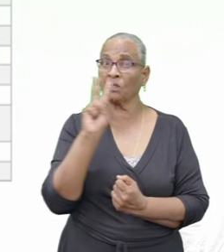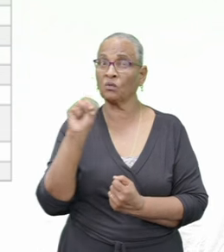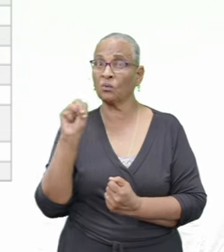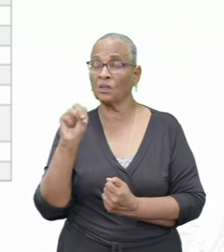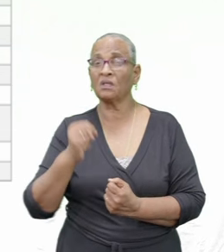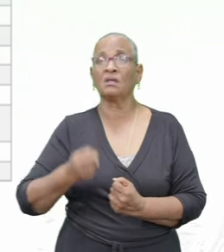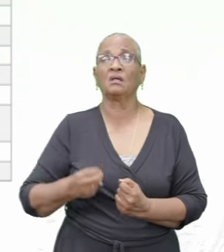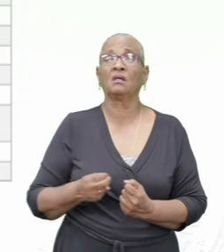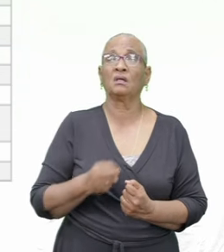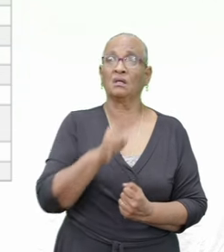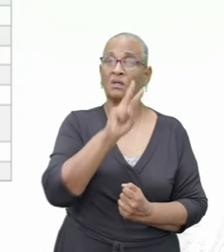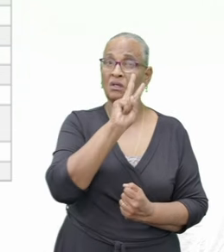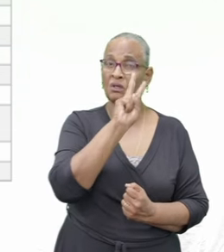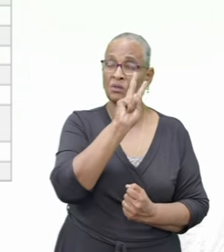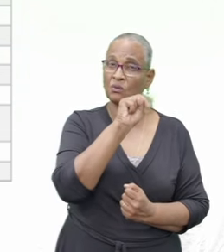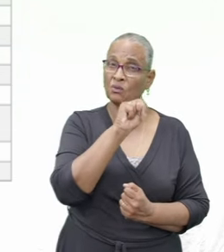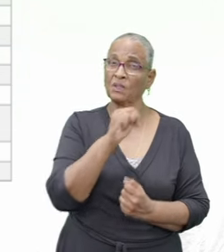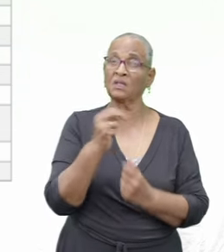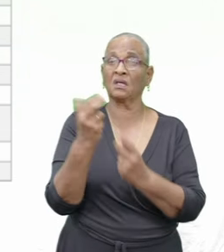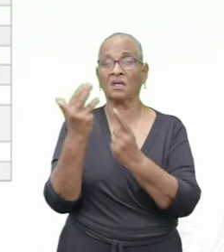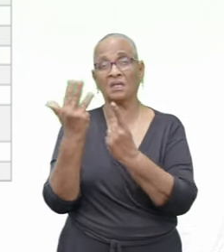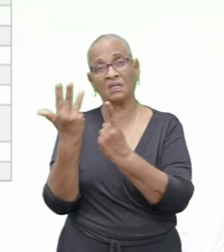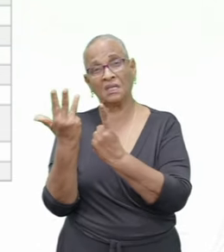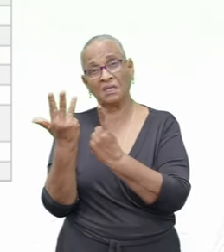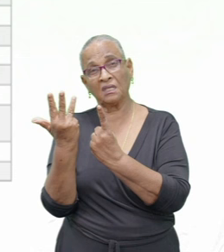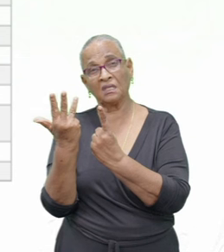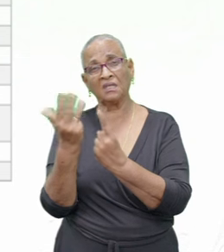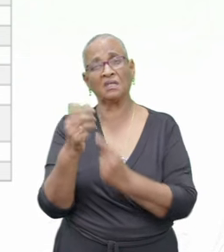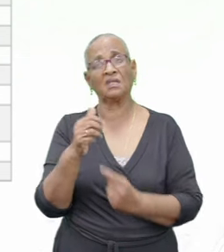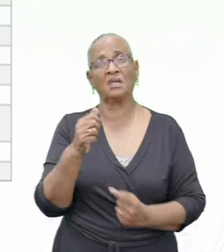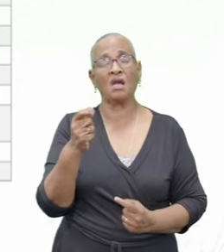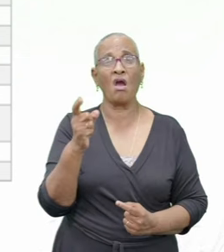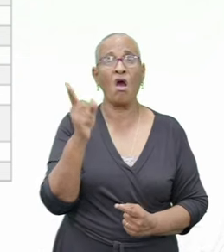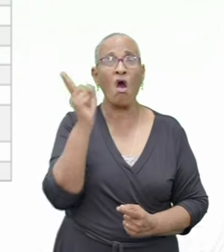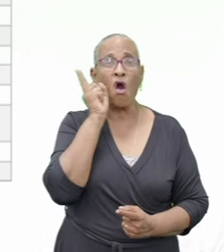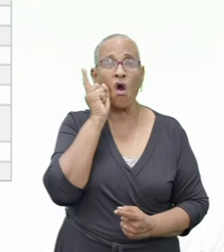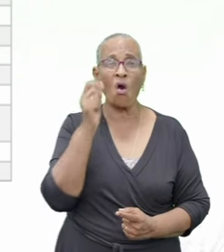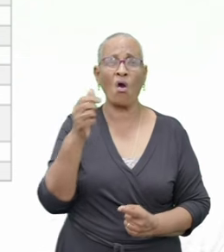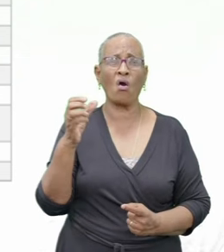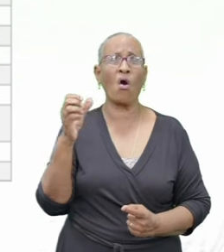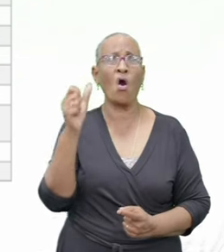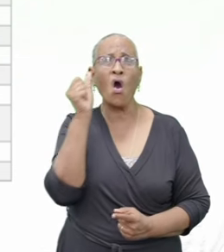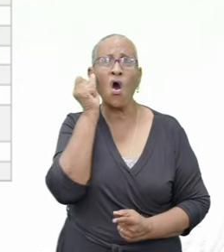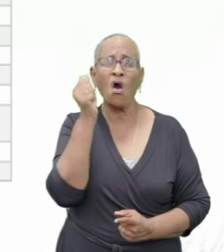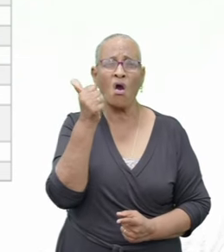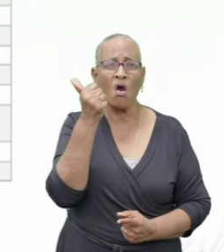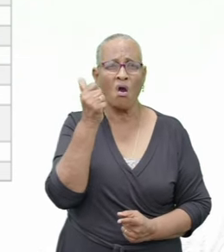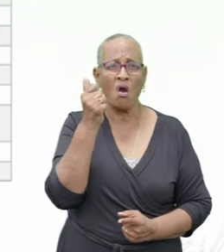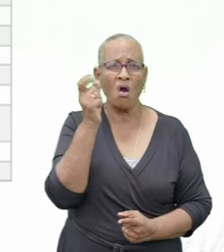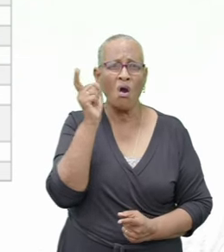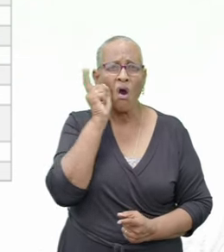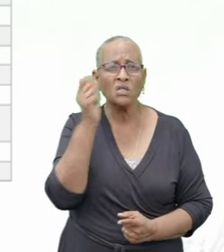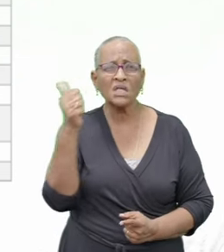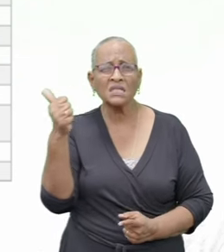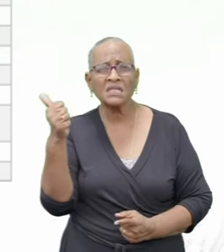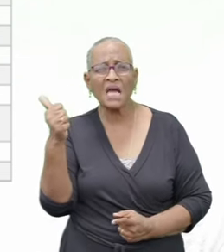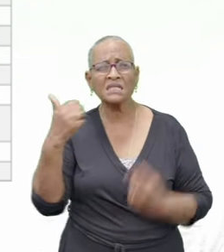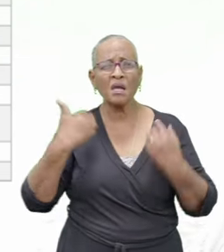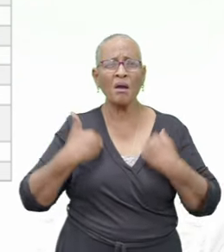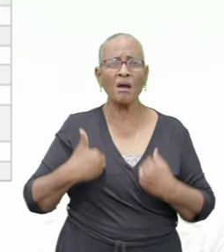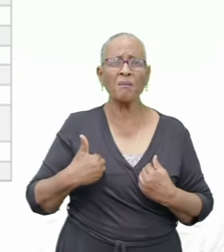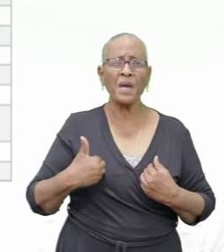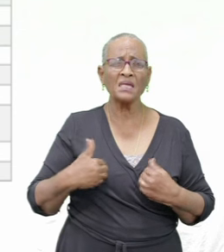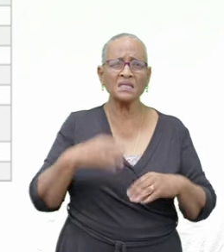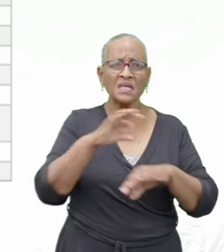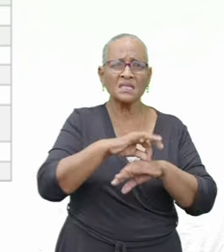2019 was dat 106. En heel duidelijk is te zien dat tijdens de actieve COVID-periode, en dat zie je ook